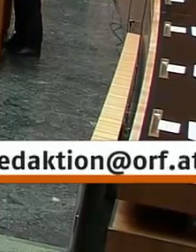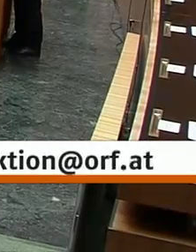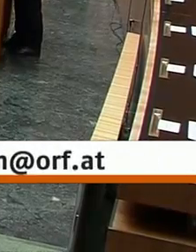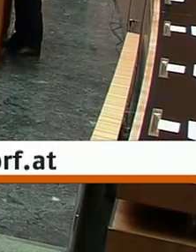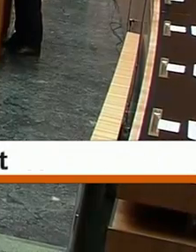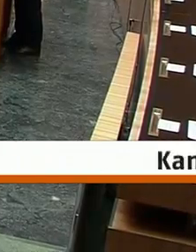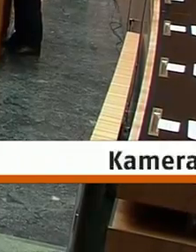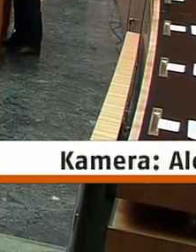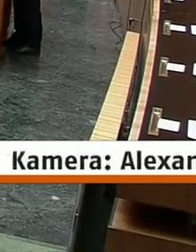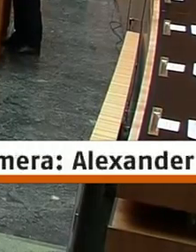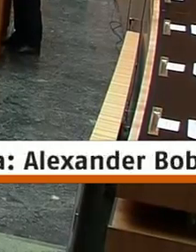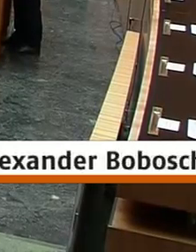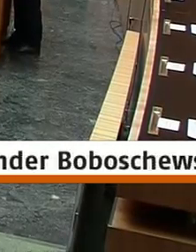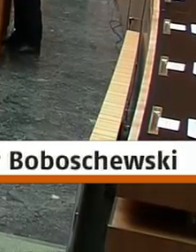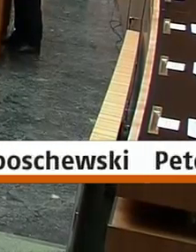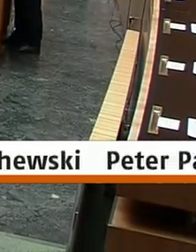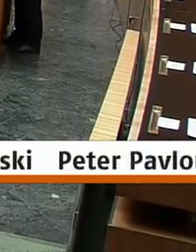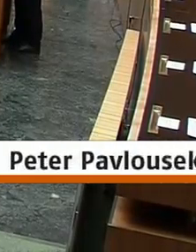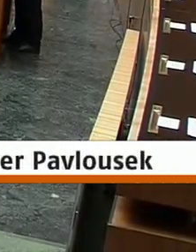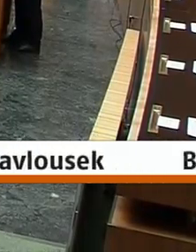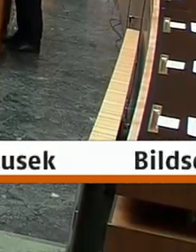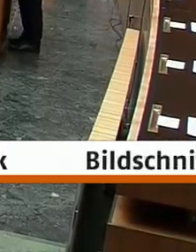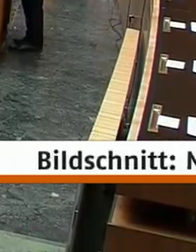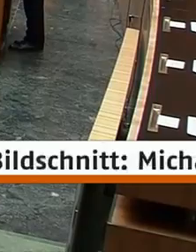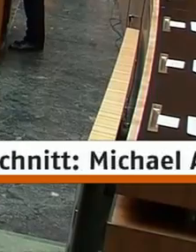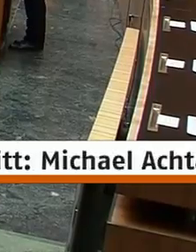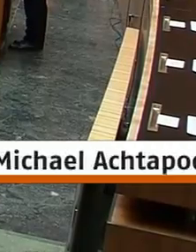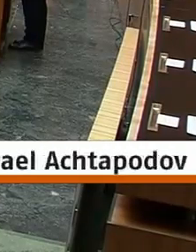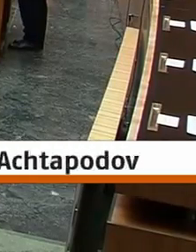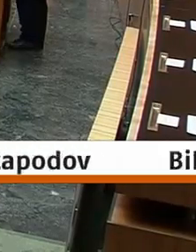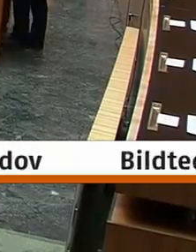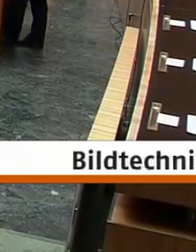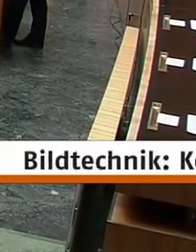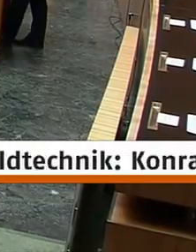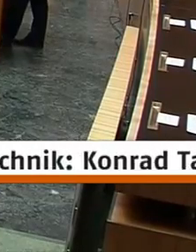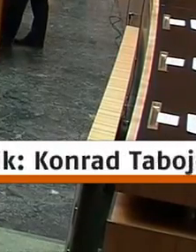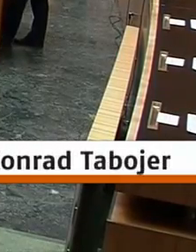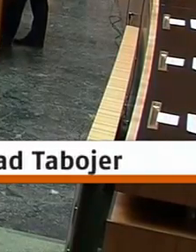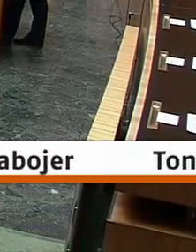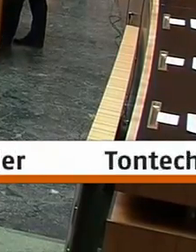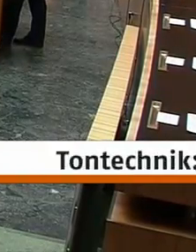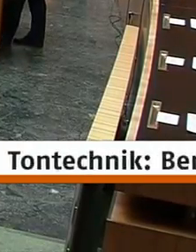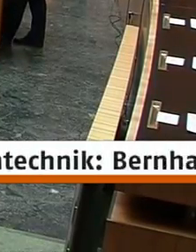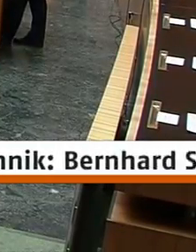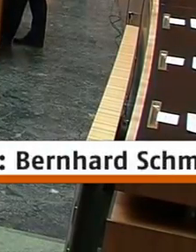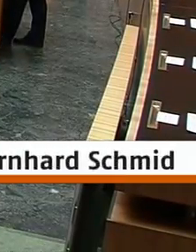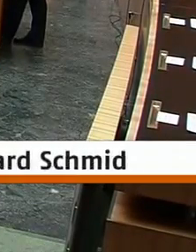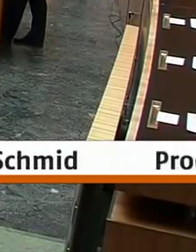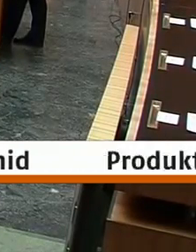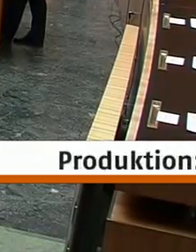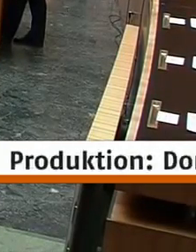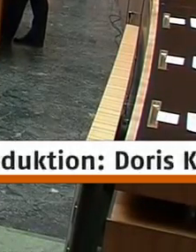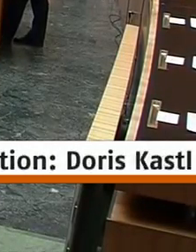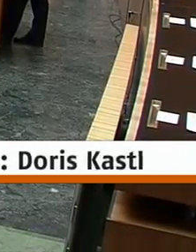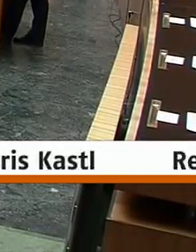Schritt. Das Firmenbuch gibt unter anderem darüber Auskunft, in wessen zivilrechtlichen Eigentum eine Gesellschaft steht.